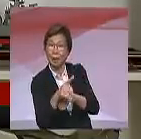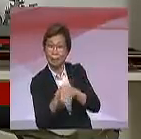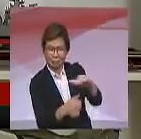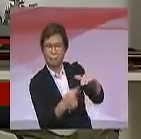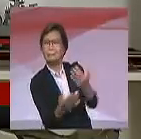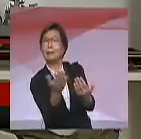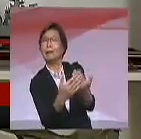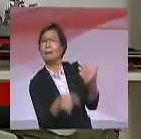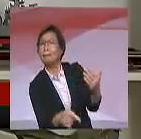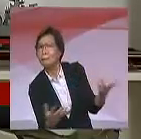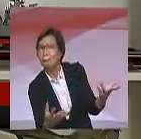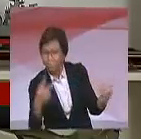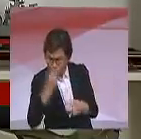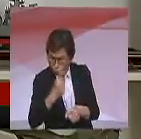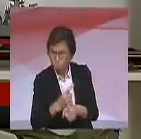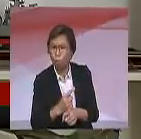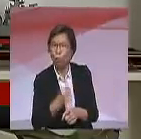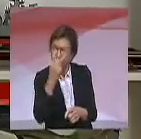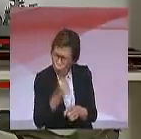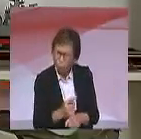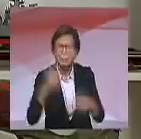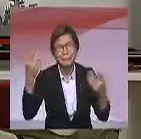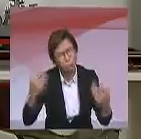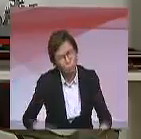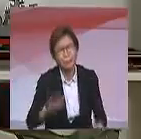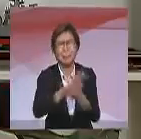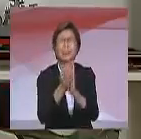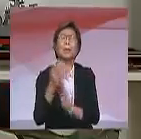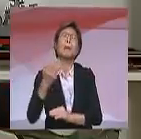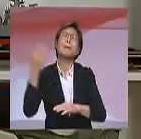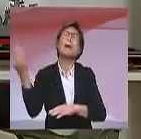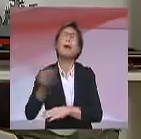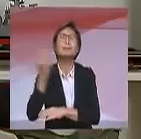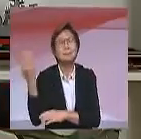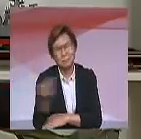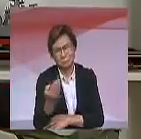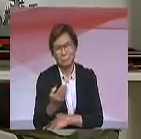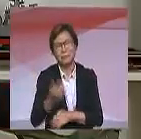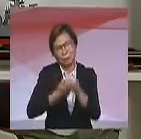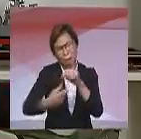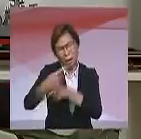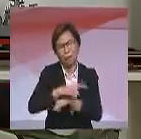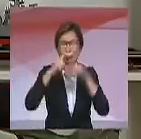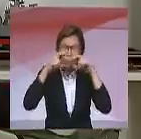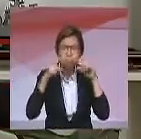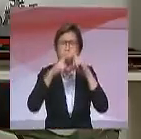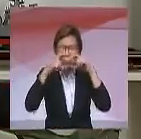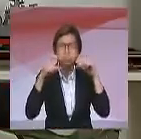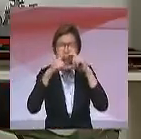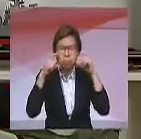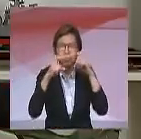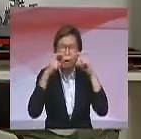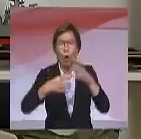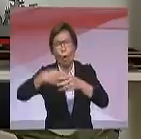seperti saya katakan sepatutnya telah pun menjadi budaya amalan harian kita untuk memakai pelitup muka